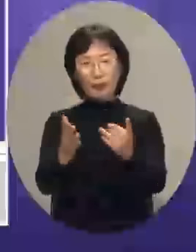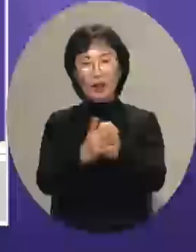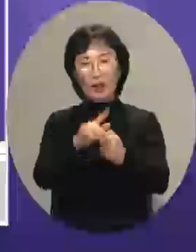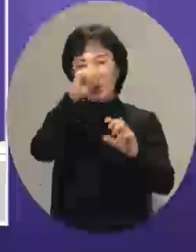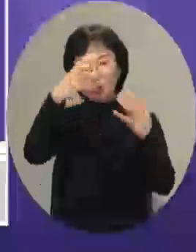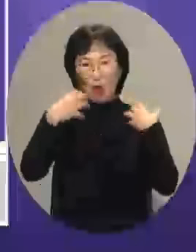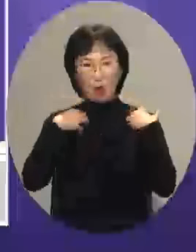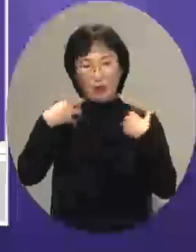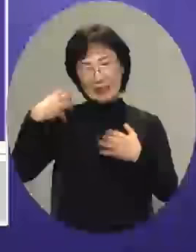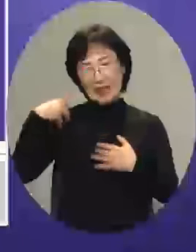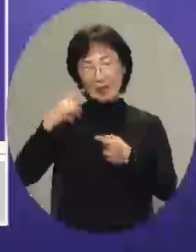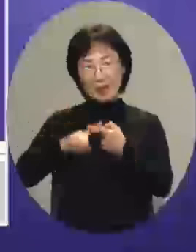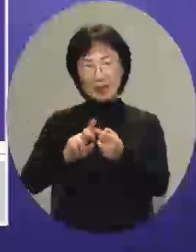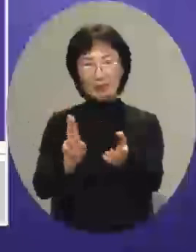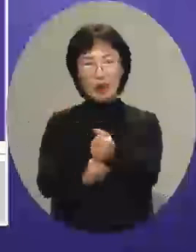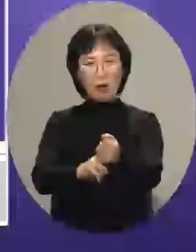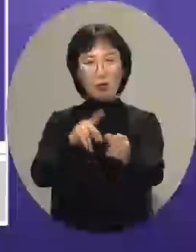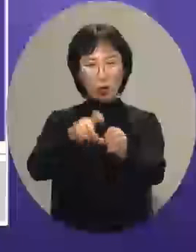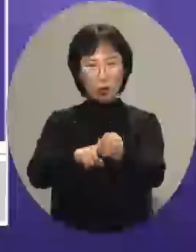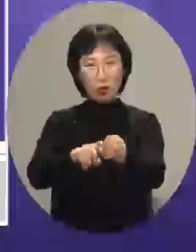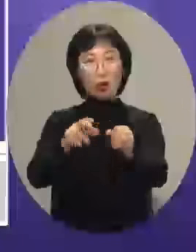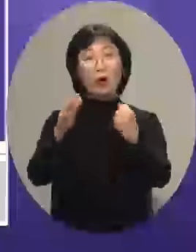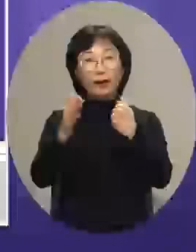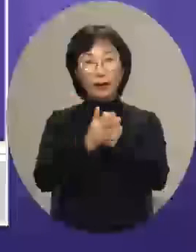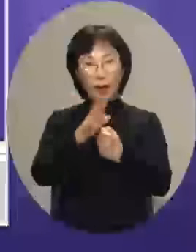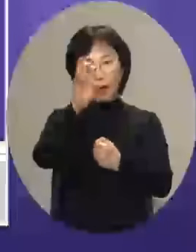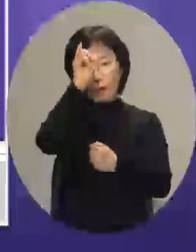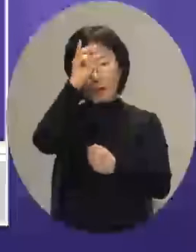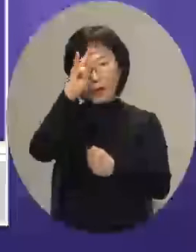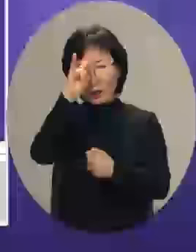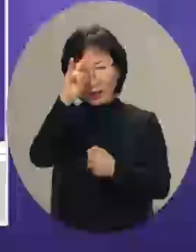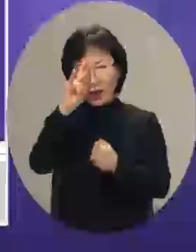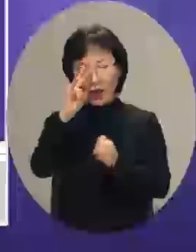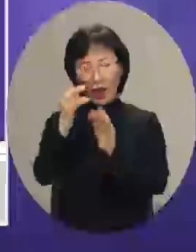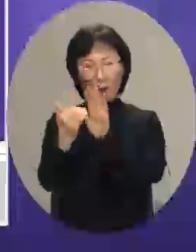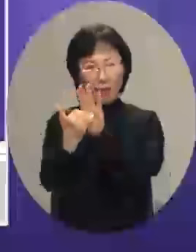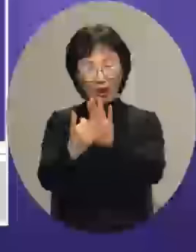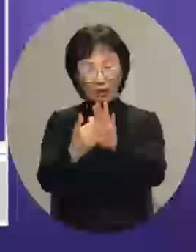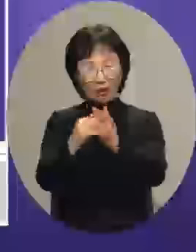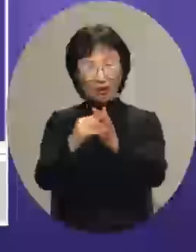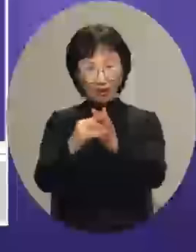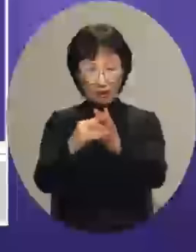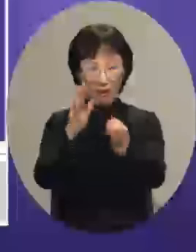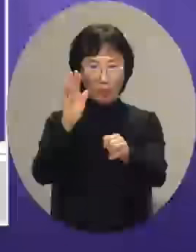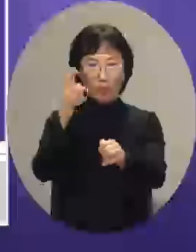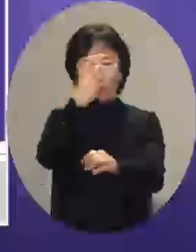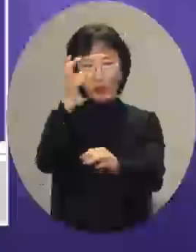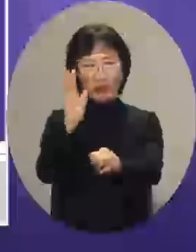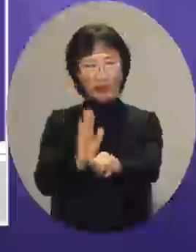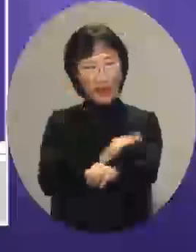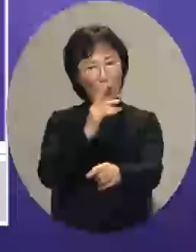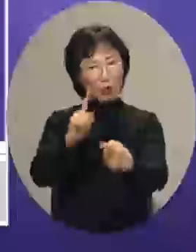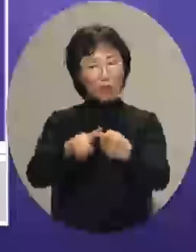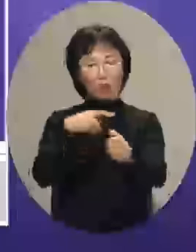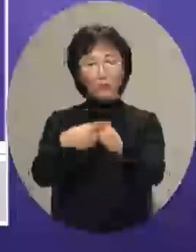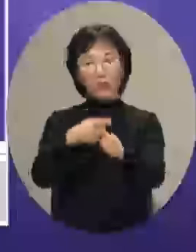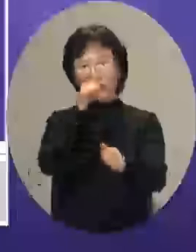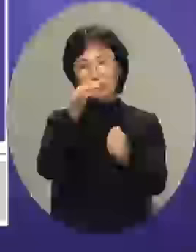책임을 은폐하기 위한 박근혜 방탕용 부실 수사였다는 비판이 제기되는데요. 이것에 대해서 어떻게